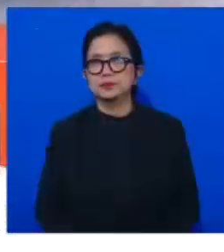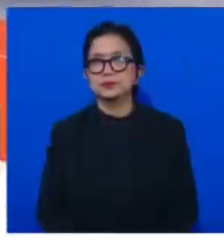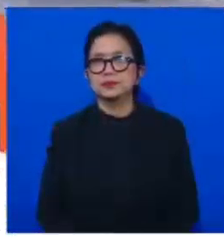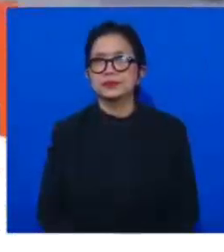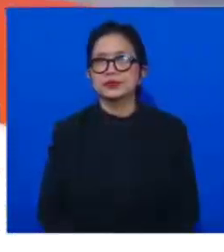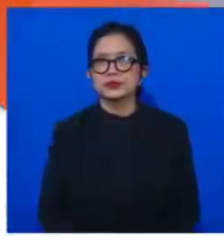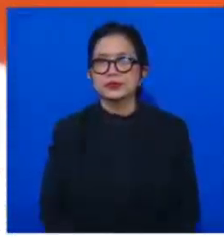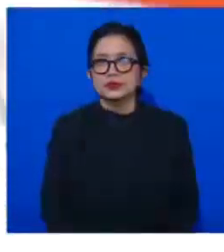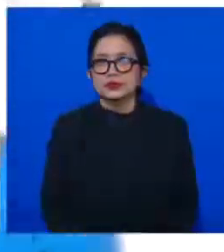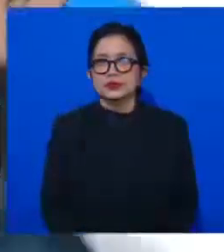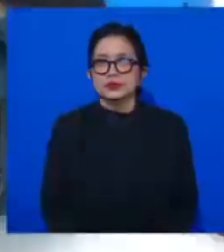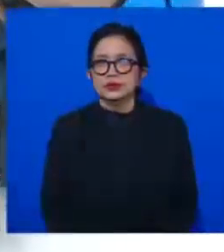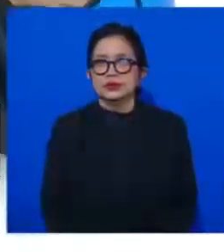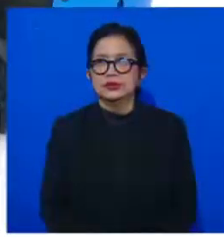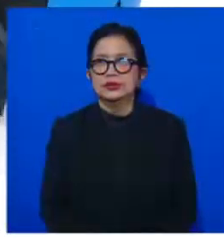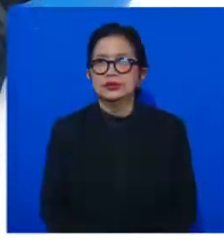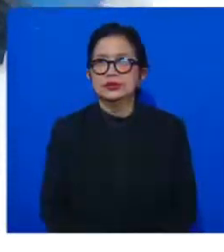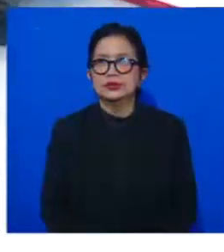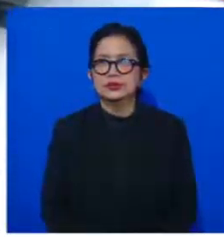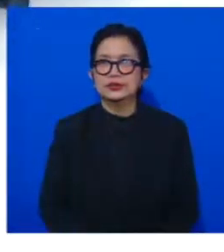Ayo, gobrak.